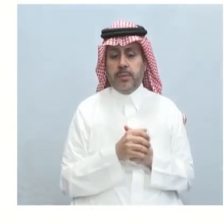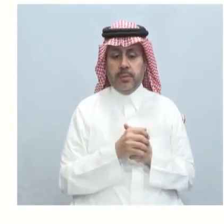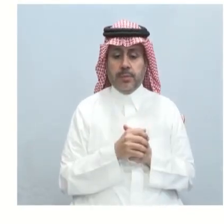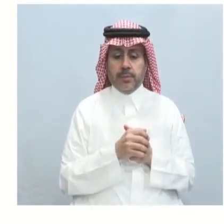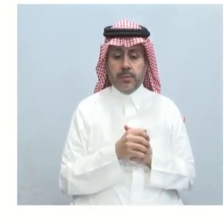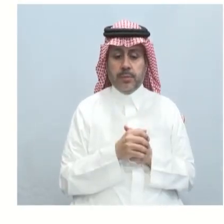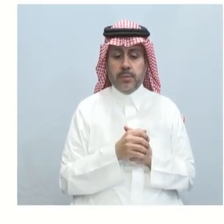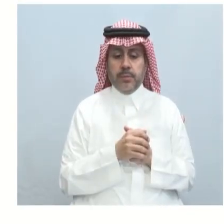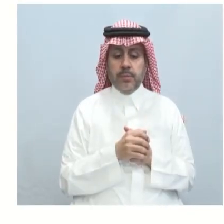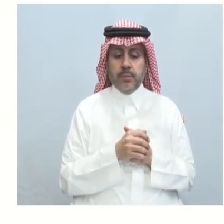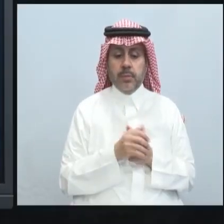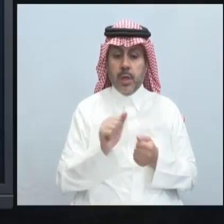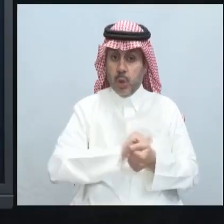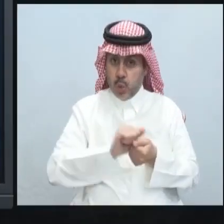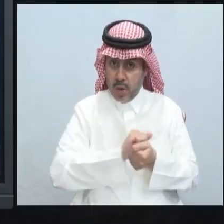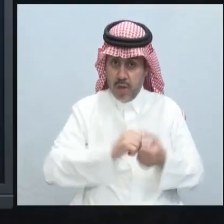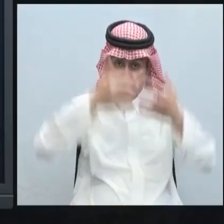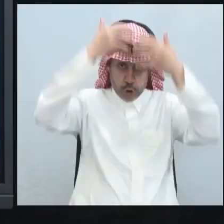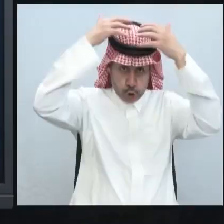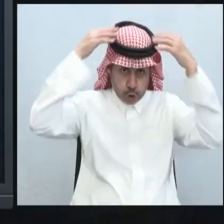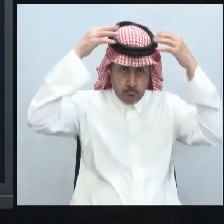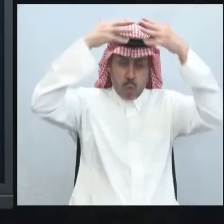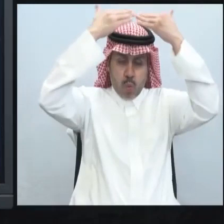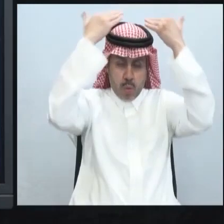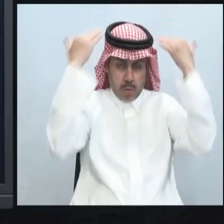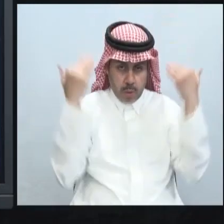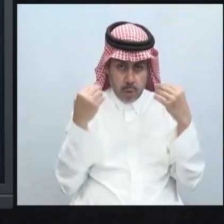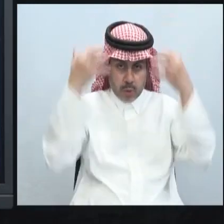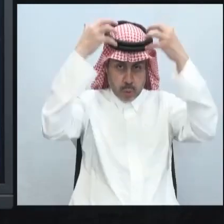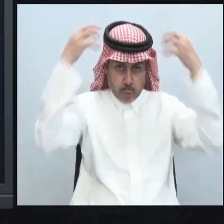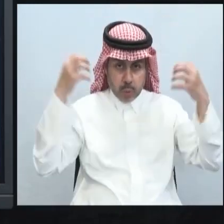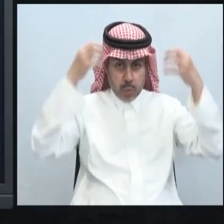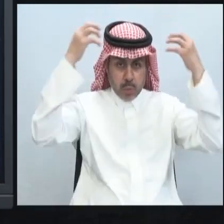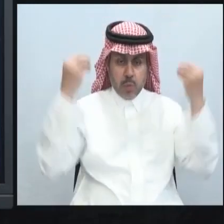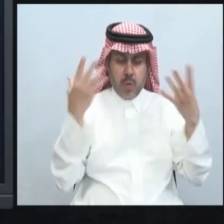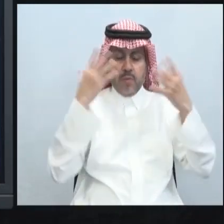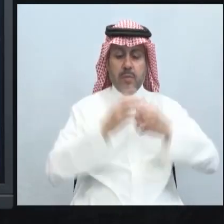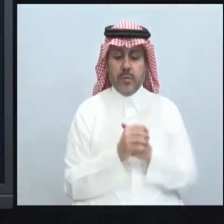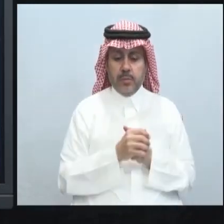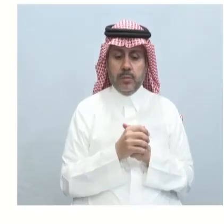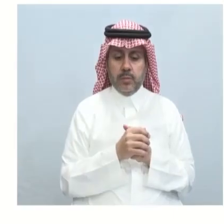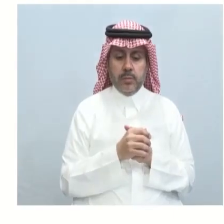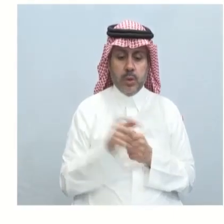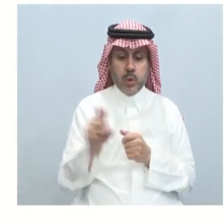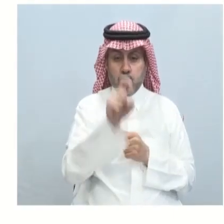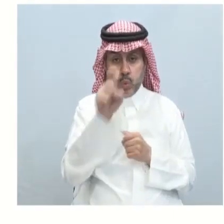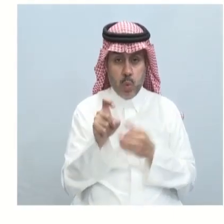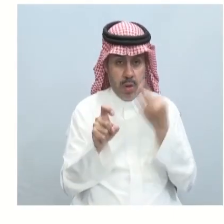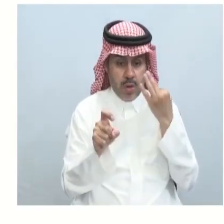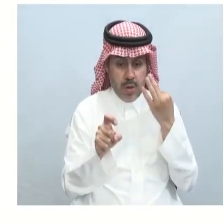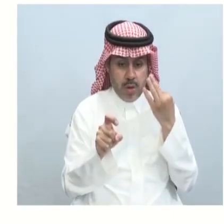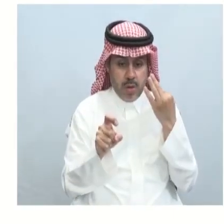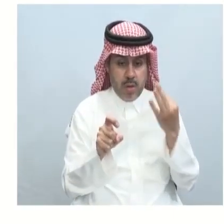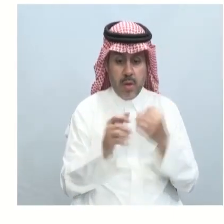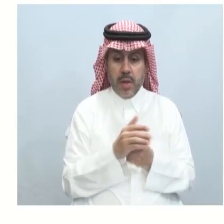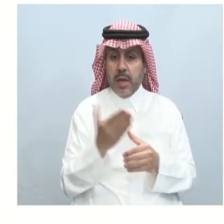كان يحرص على ماذا نظافه شعره باستمرار السؤال الثالث لما حسن النبي